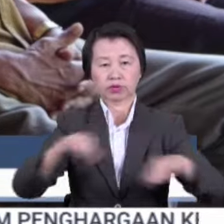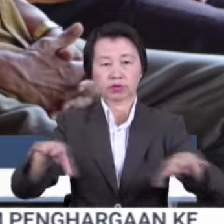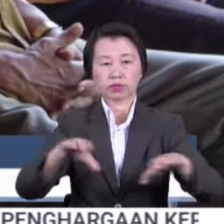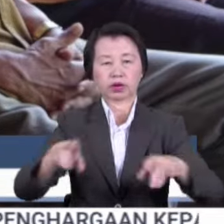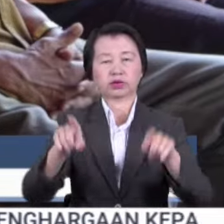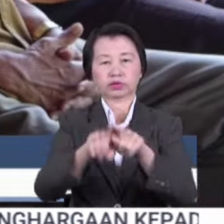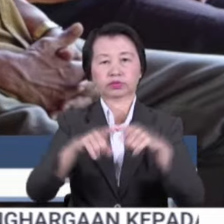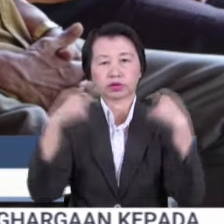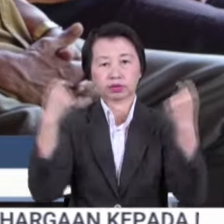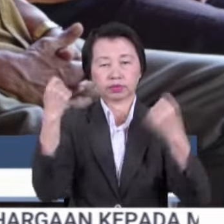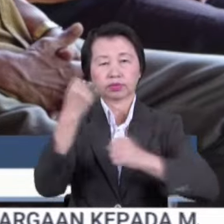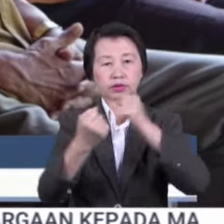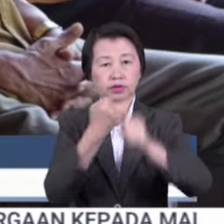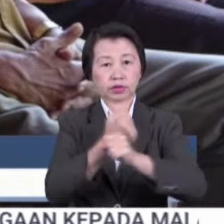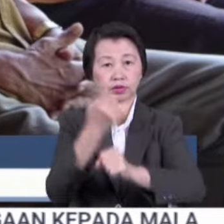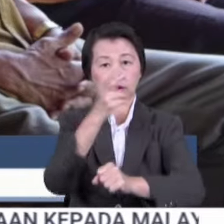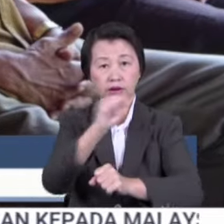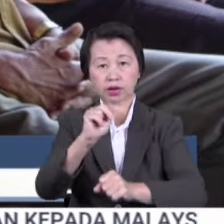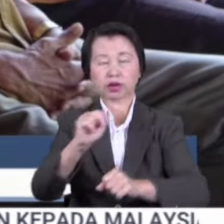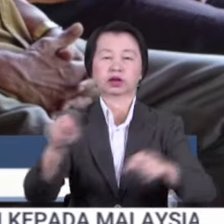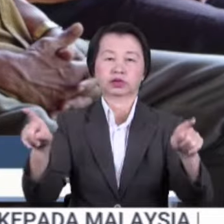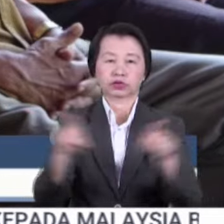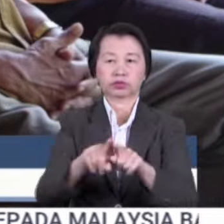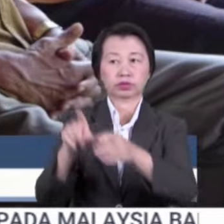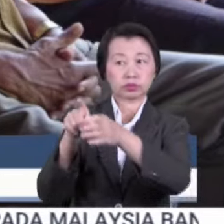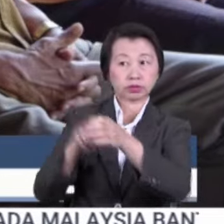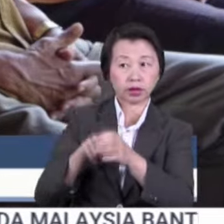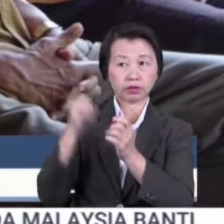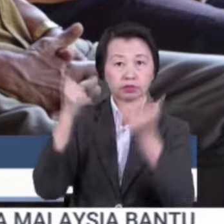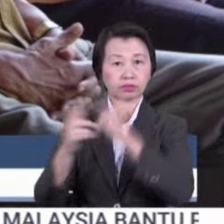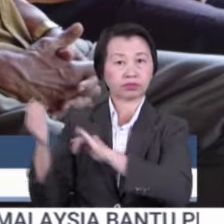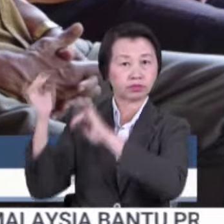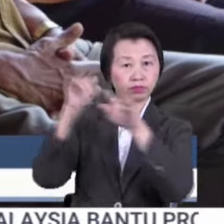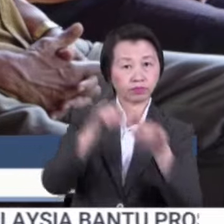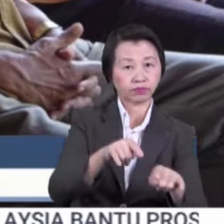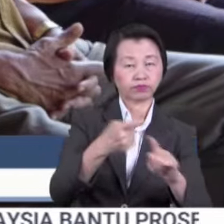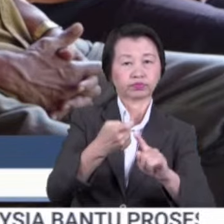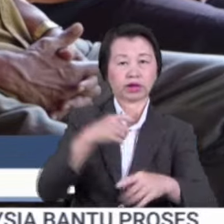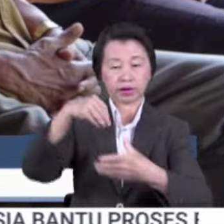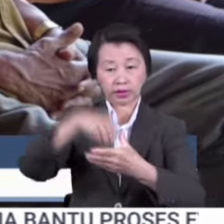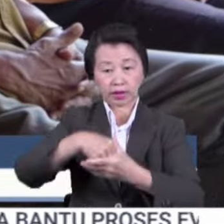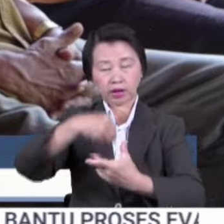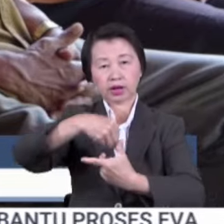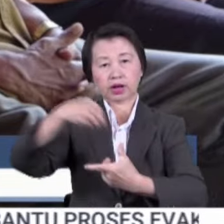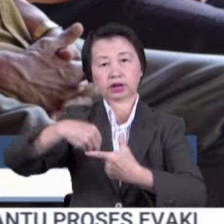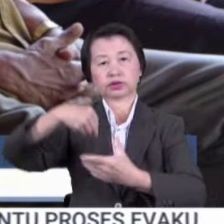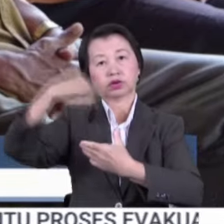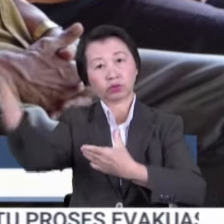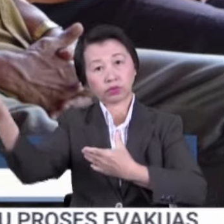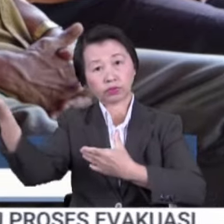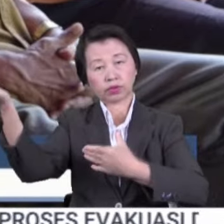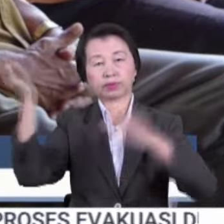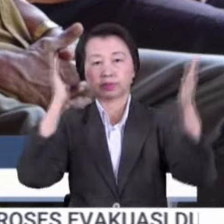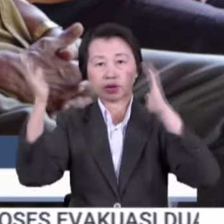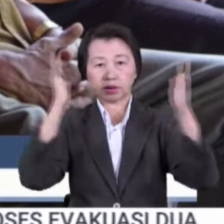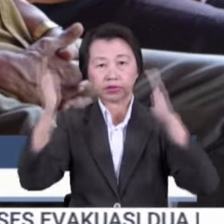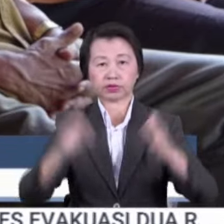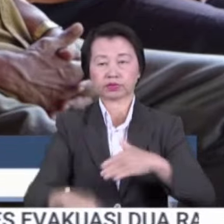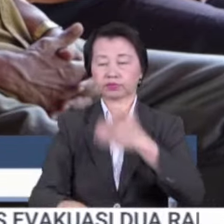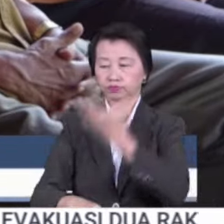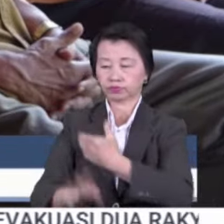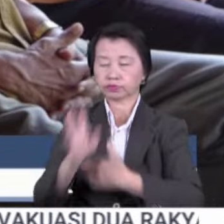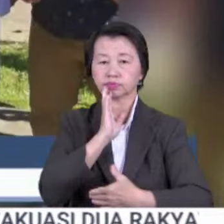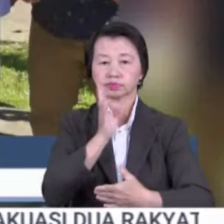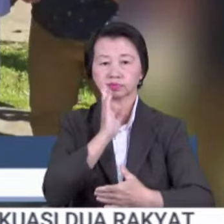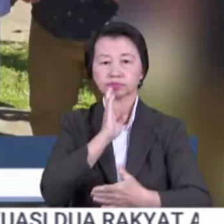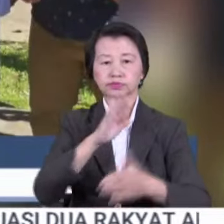sebagai sambutan tahunan sebagai salah satu tarikan pelancong sama ada dari dalam maupun luar negara Beliau berkata demikian